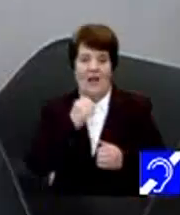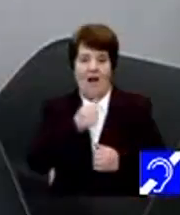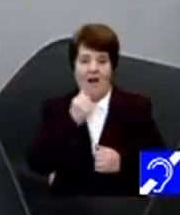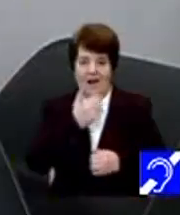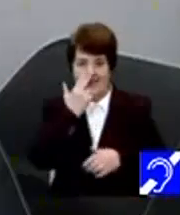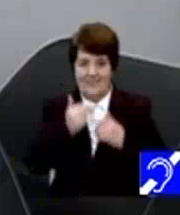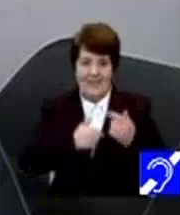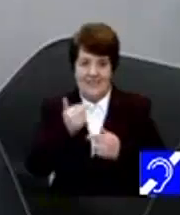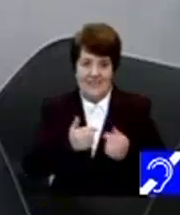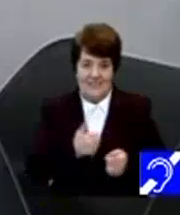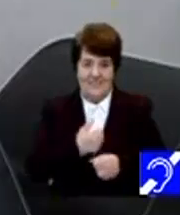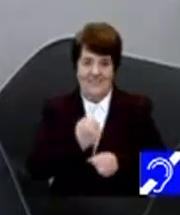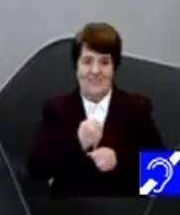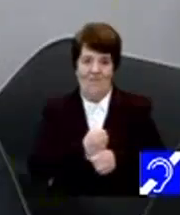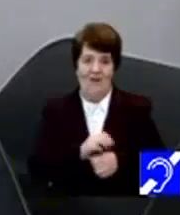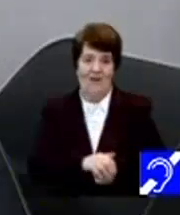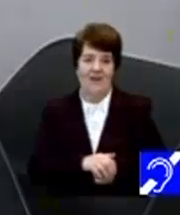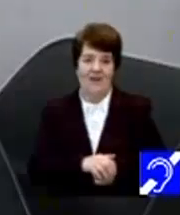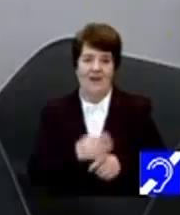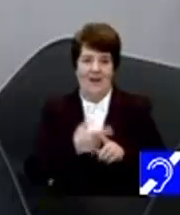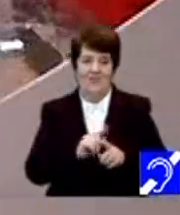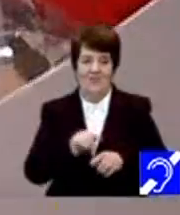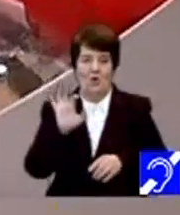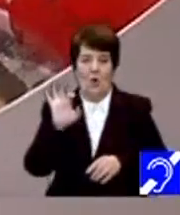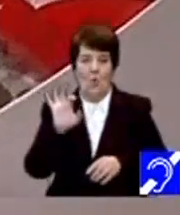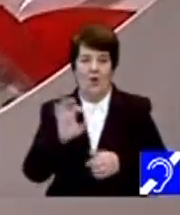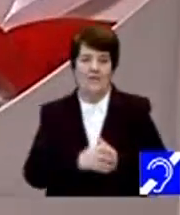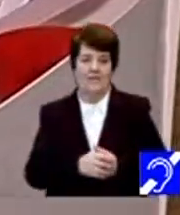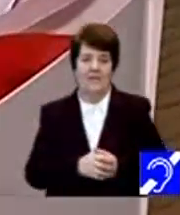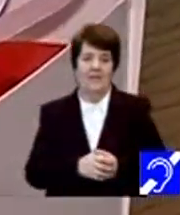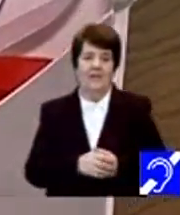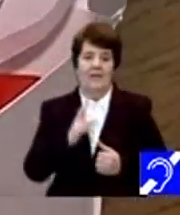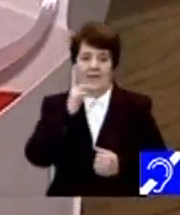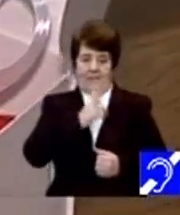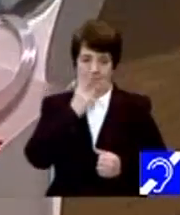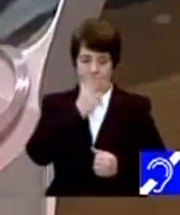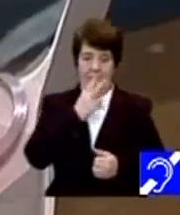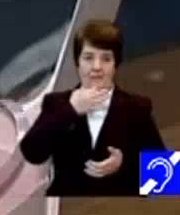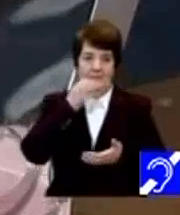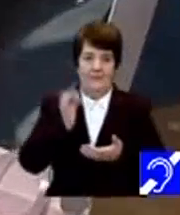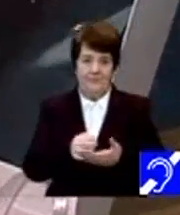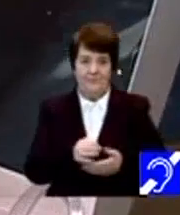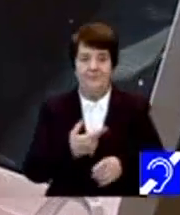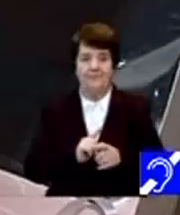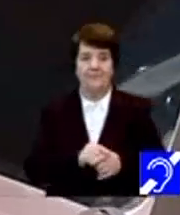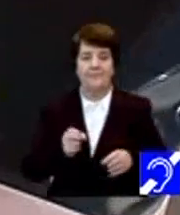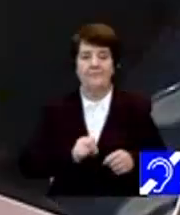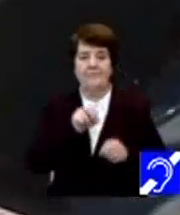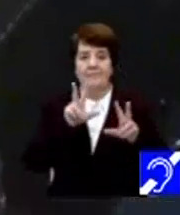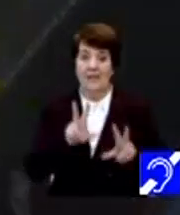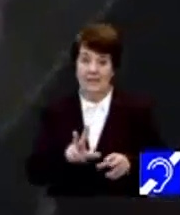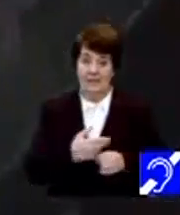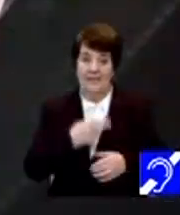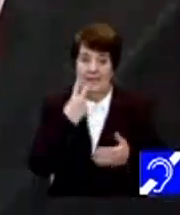în fiecare an, este o tradiție pentru mine să fac aceste globulețe. După 3 ani de experiență, Valeria a devenit